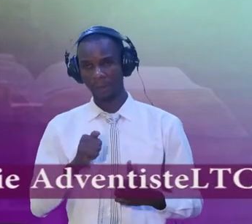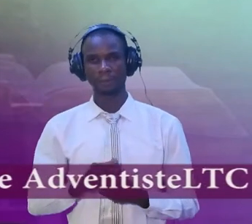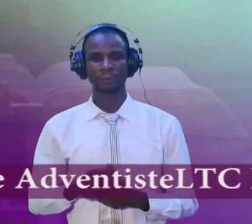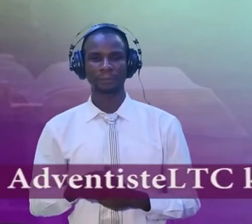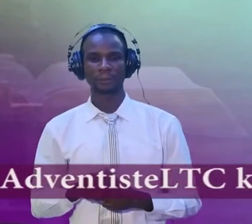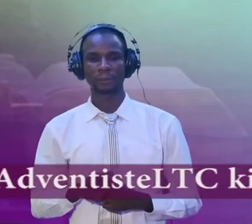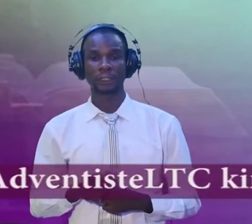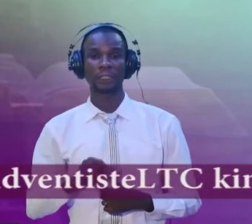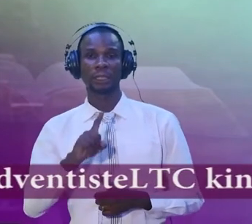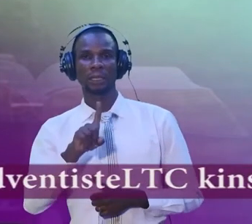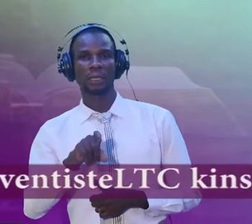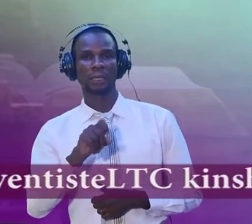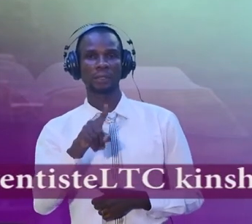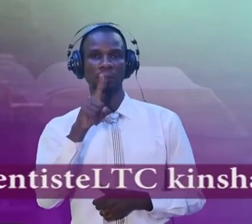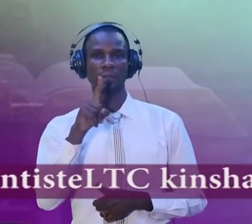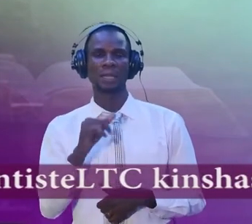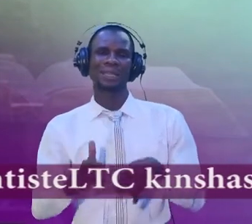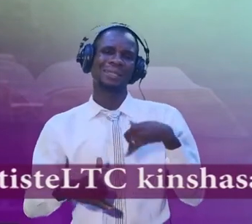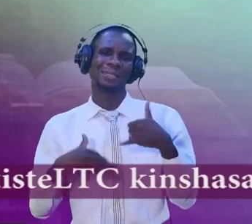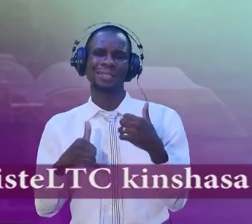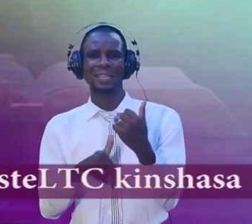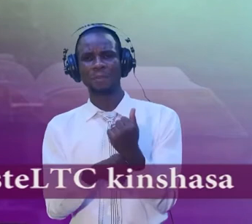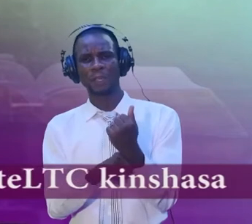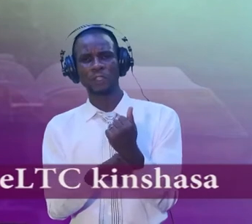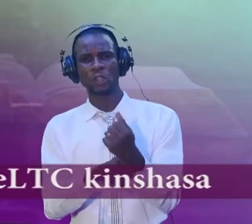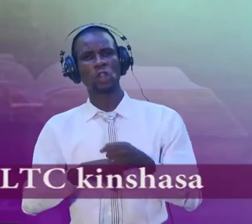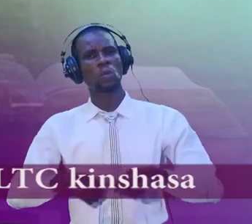wafu hawajui neno lolote. Swali: